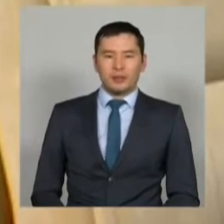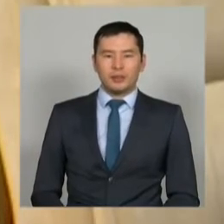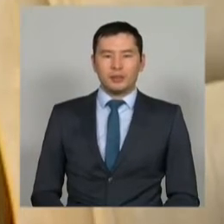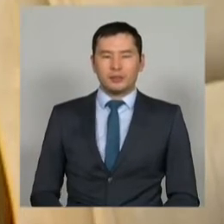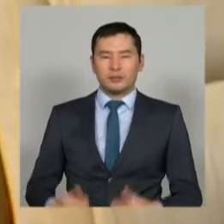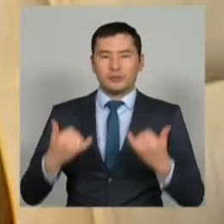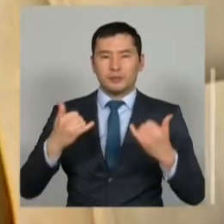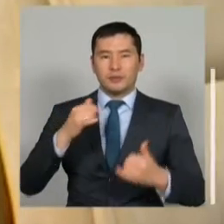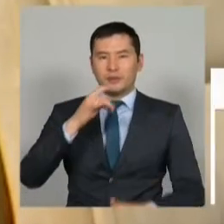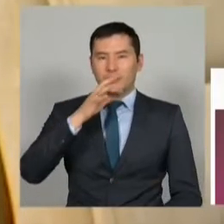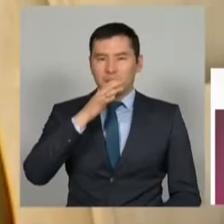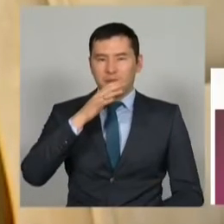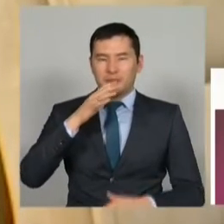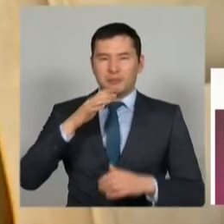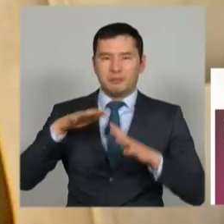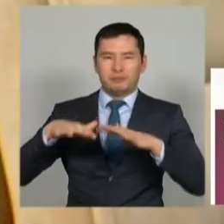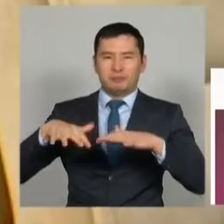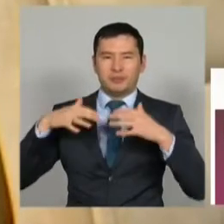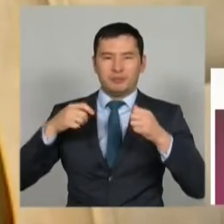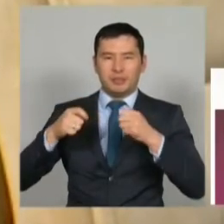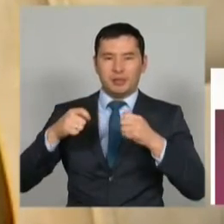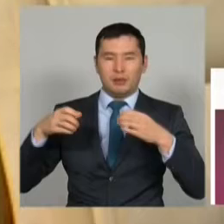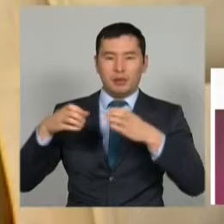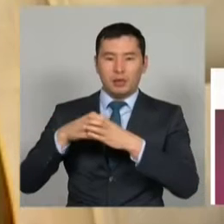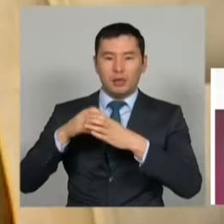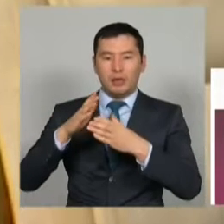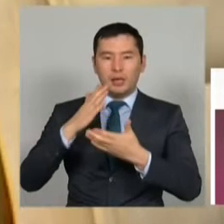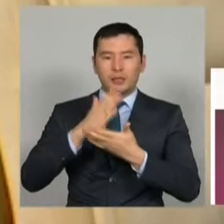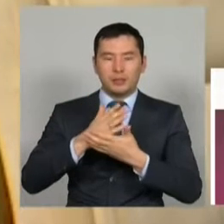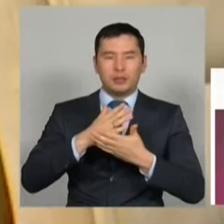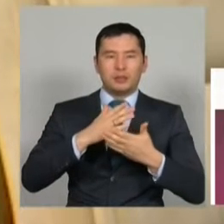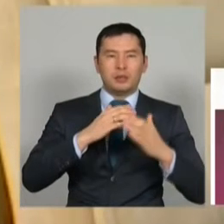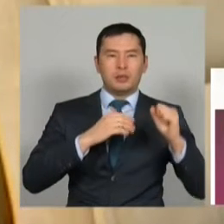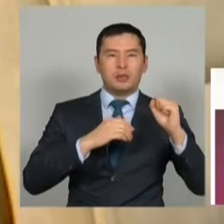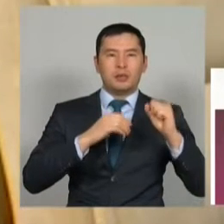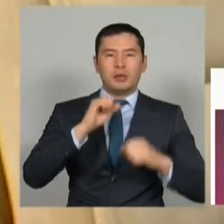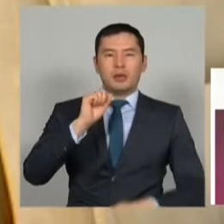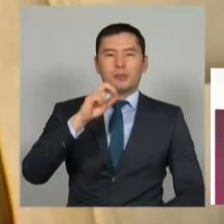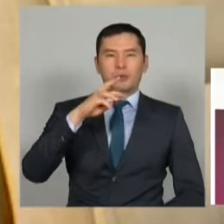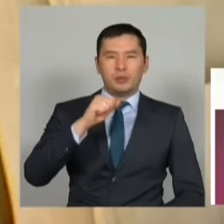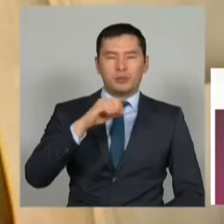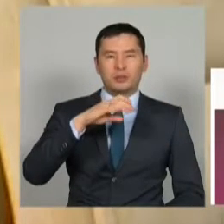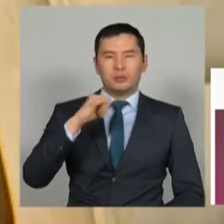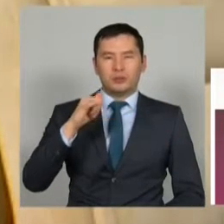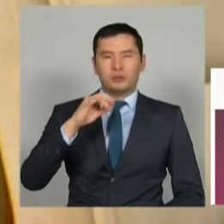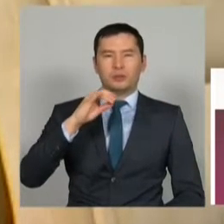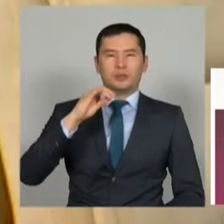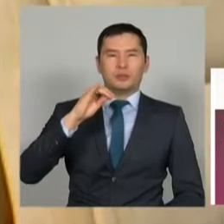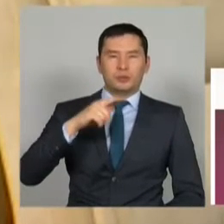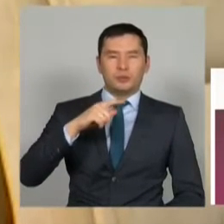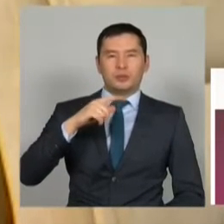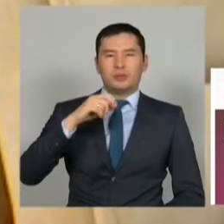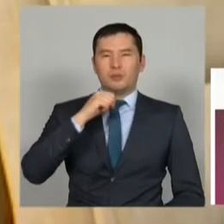Қазіргі таңда үкімет қаулысын сәйкес қандастарымыз орналастыратын өңірлер ретінде Ақмола, Атырау, Шығыс Қазақстан, Батыс Қазақстан,